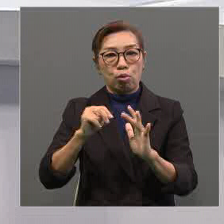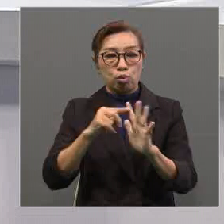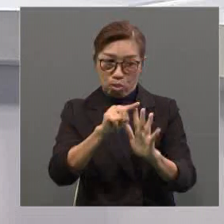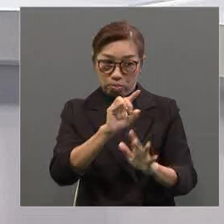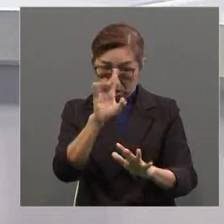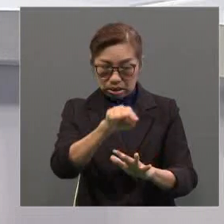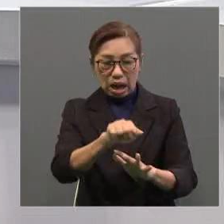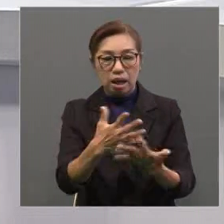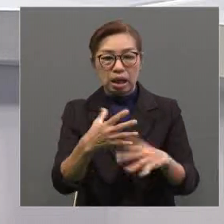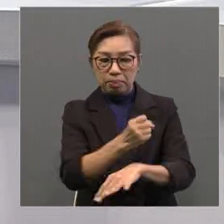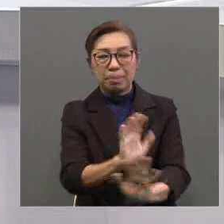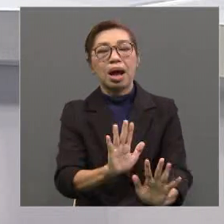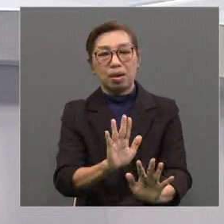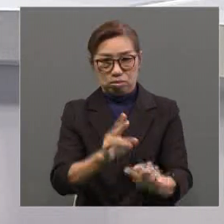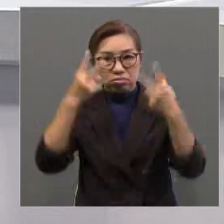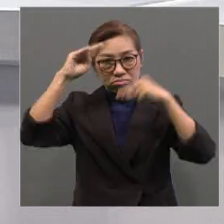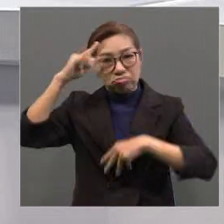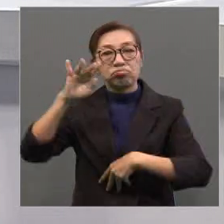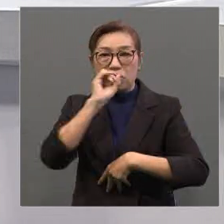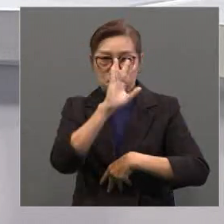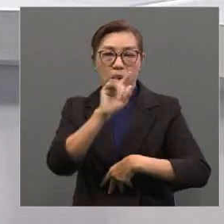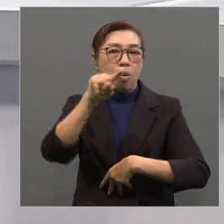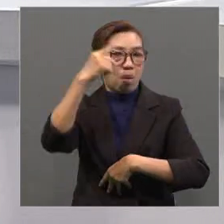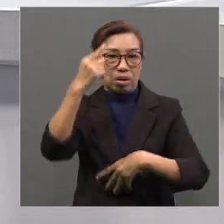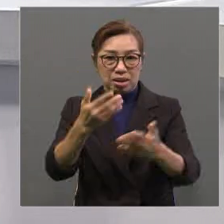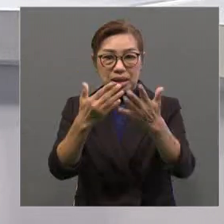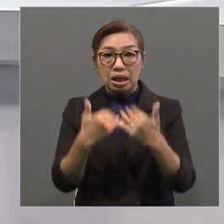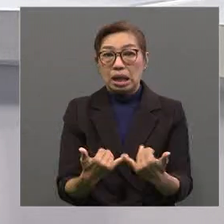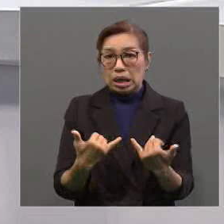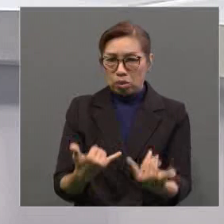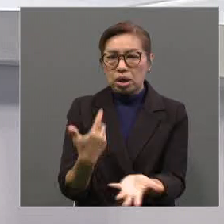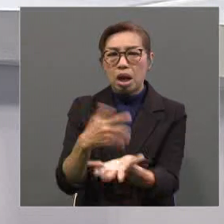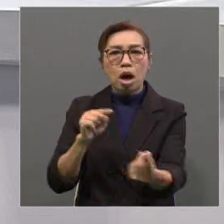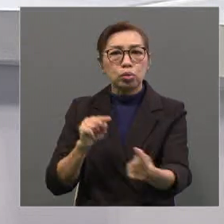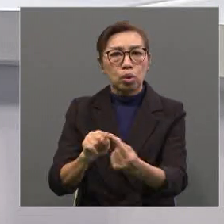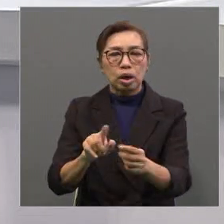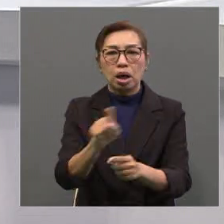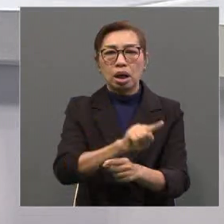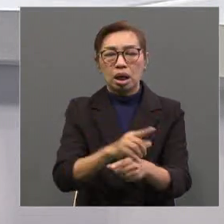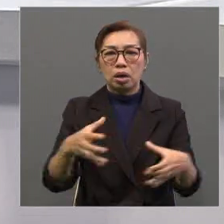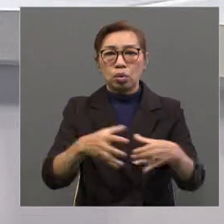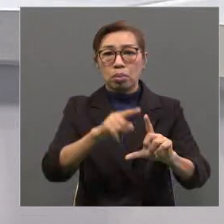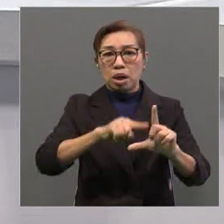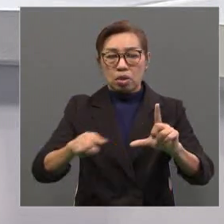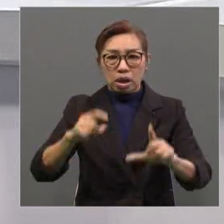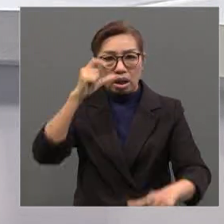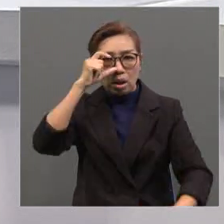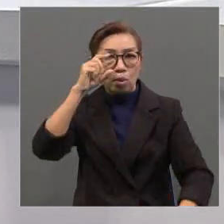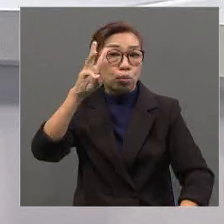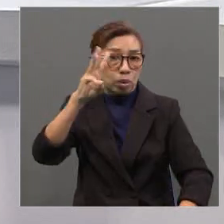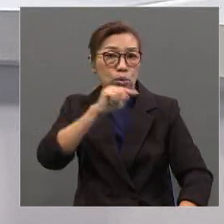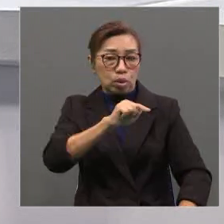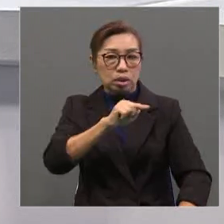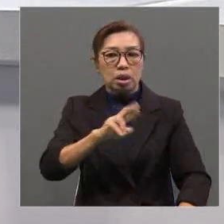ครับซึ่งเรื่องที่ต้องต่อเนื่องกันต่อหลายๆคนเป็นประเด็นวันนี้คุณวิโรจน์ลัคนาอดิศรจากก้าวไกลเองก็พูดที่สภ